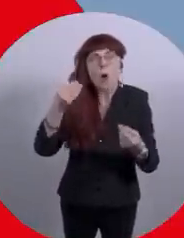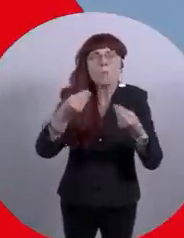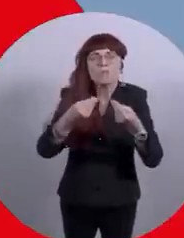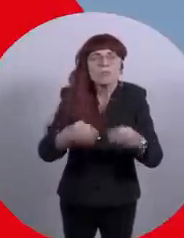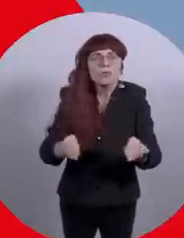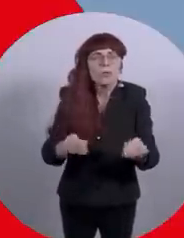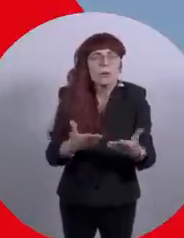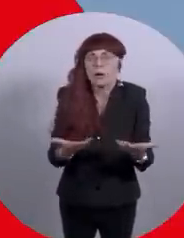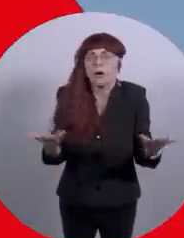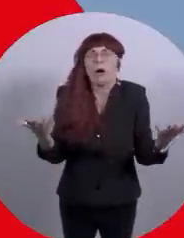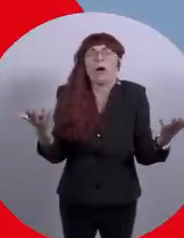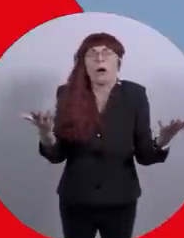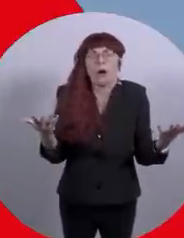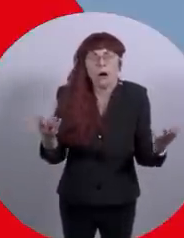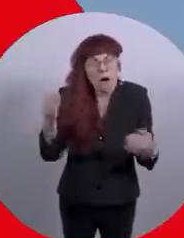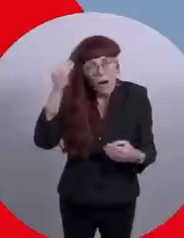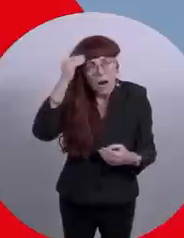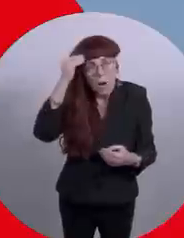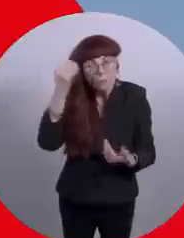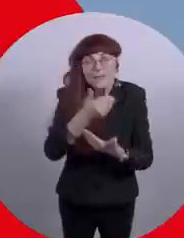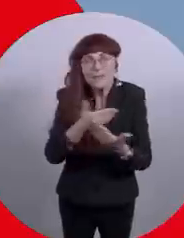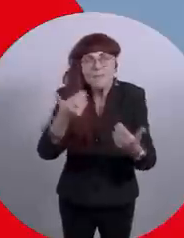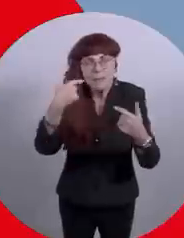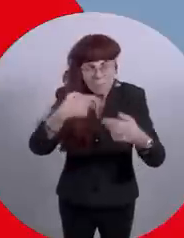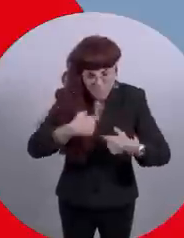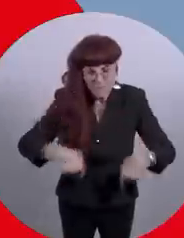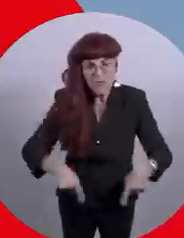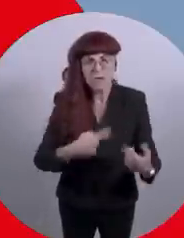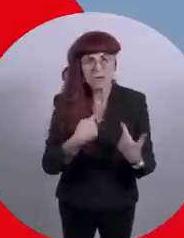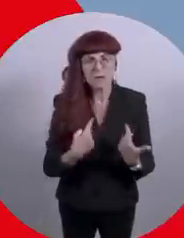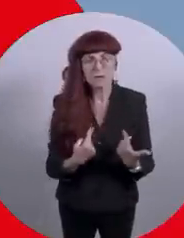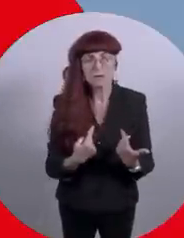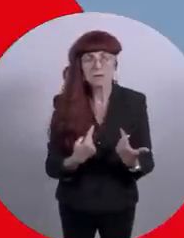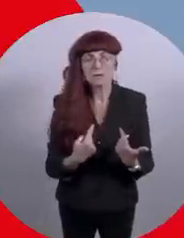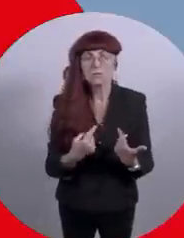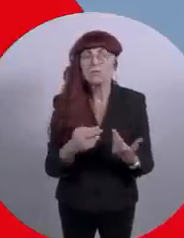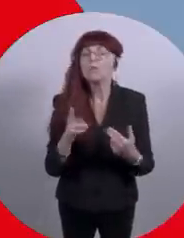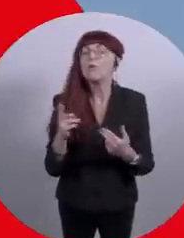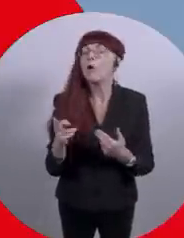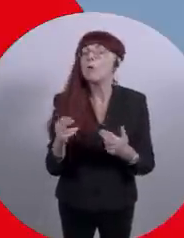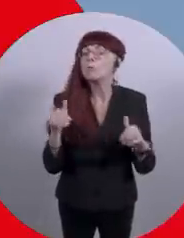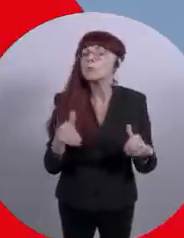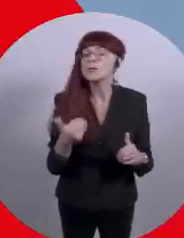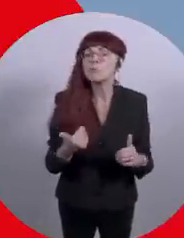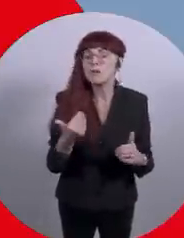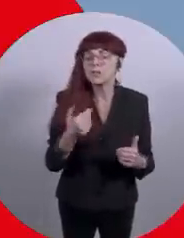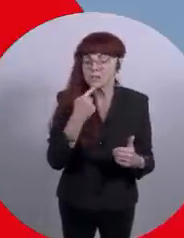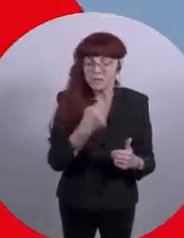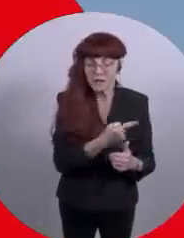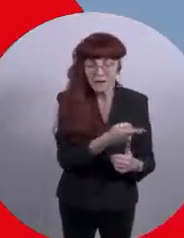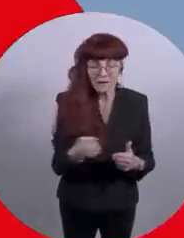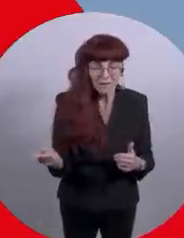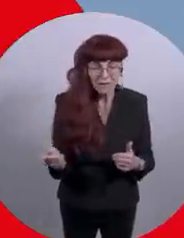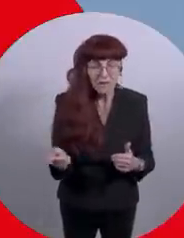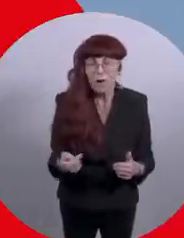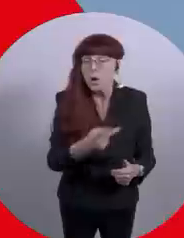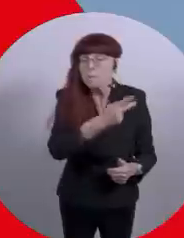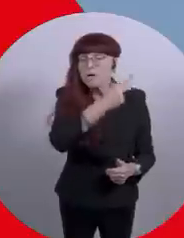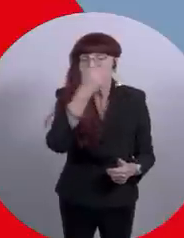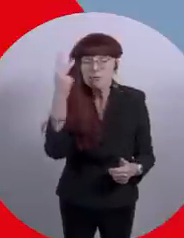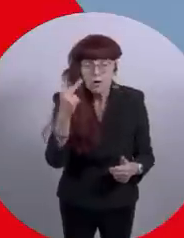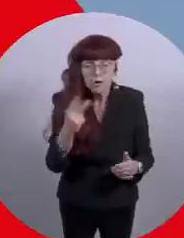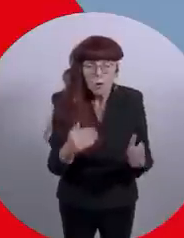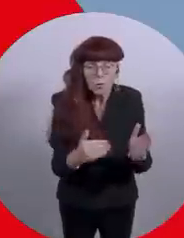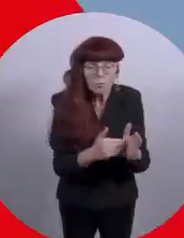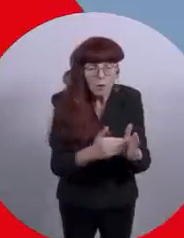warum kämpfen wir denn immer wieder und warum müssen wir das immer wieder erwähnen wir brauchen das Vertrauen der Bevölkerung wir bitten um